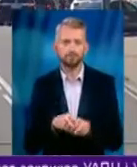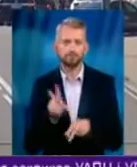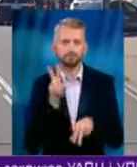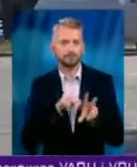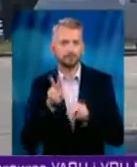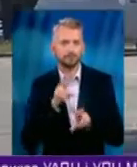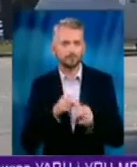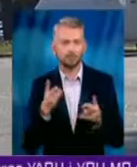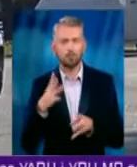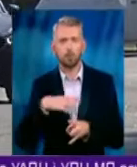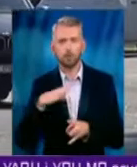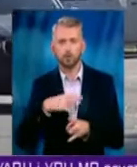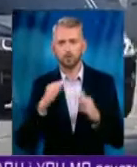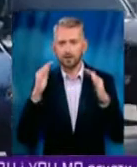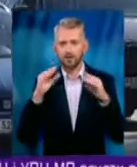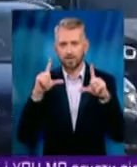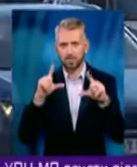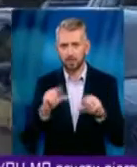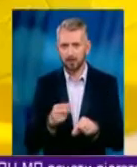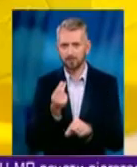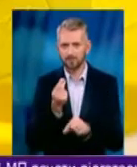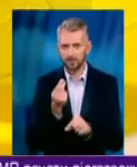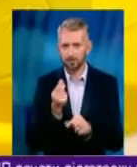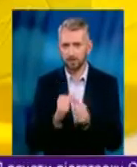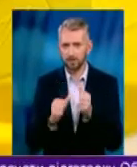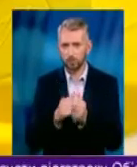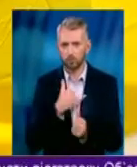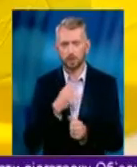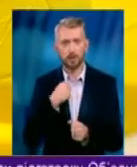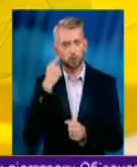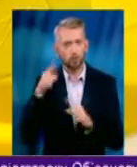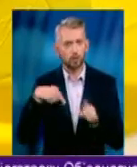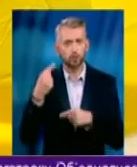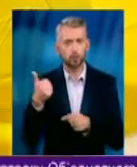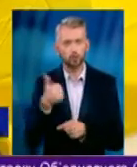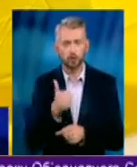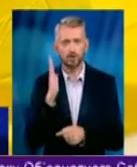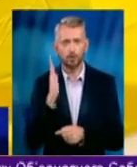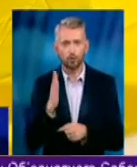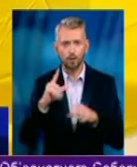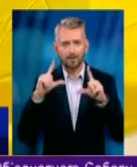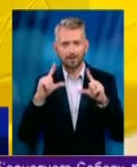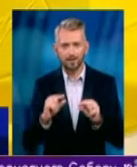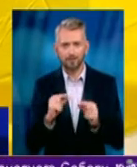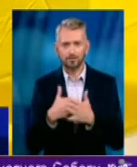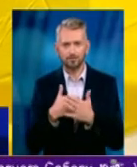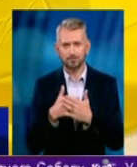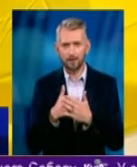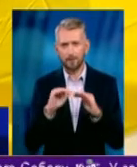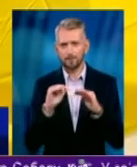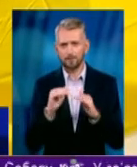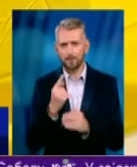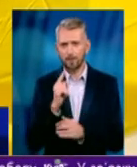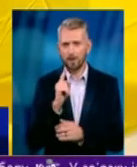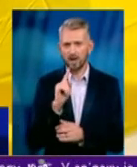слід очікувати зниження вартості бензину і у нас. Я думаю, що наступного тижня буде зниження у межах 1 гривні за літр,